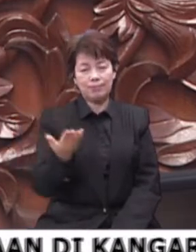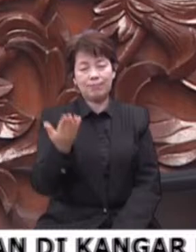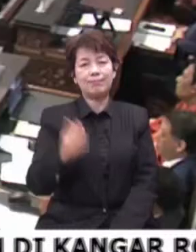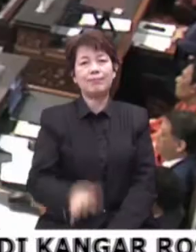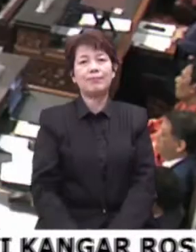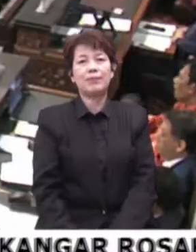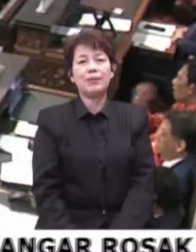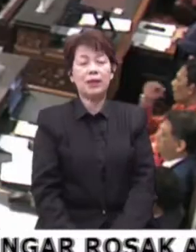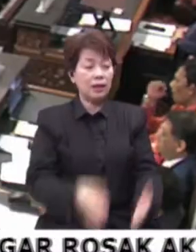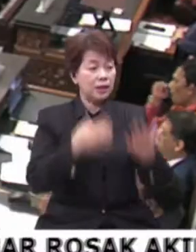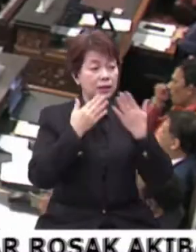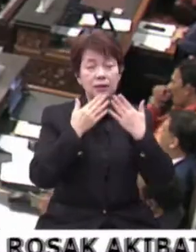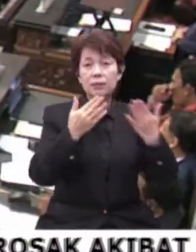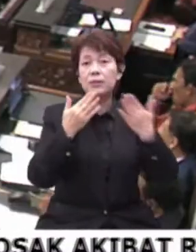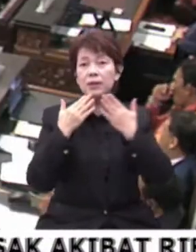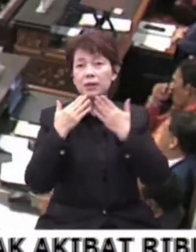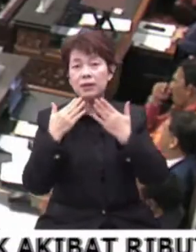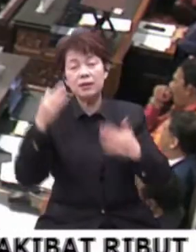menteri